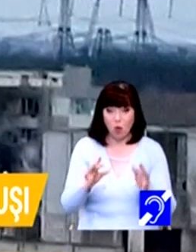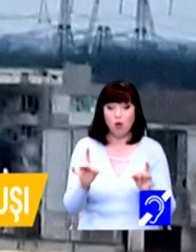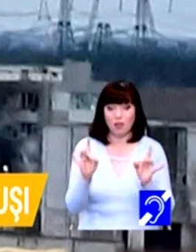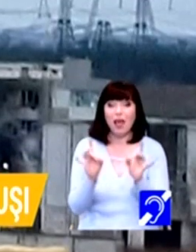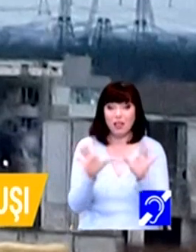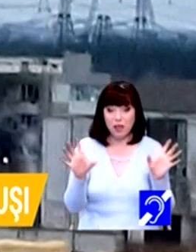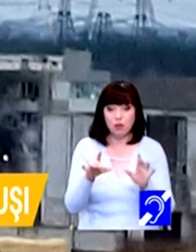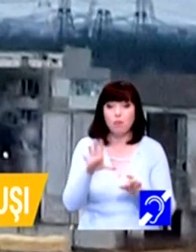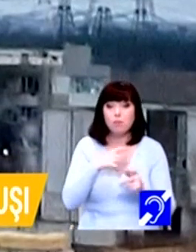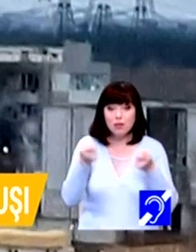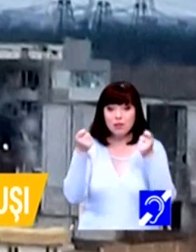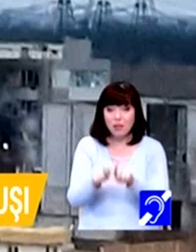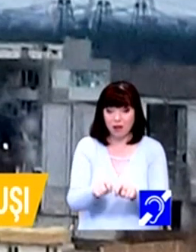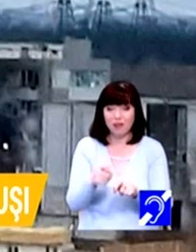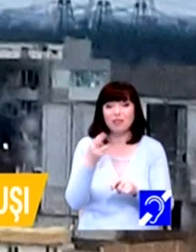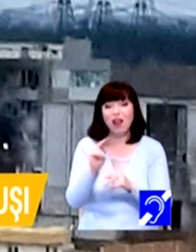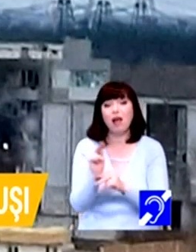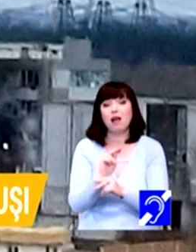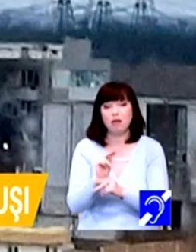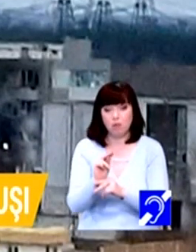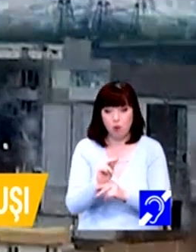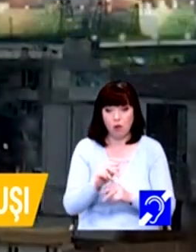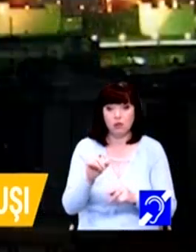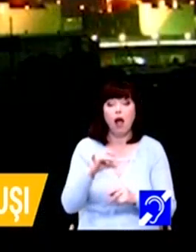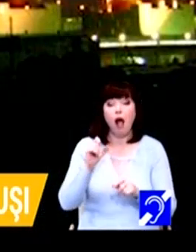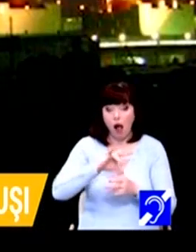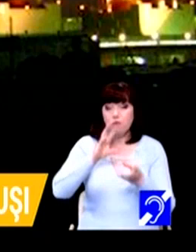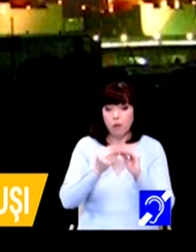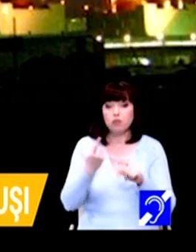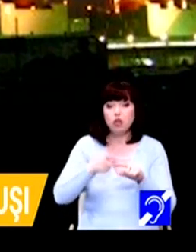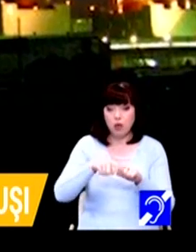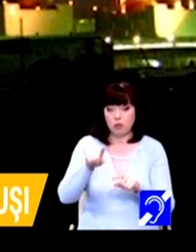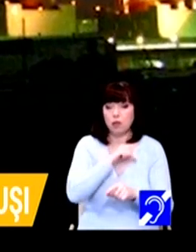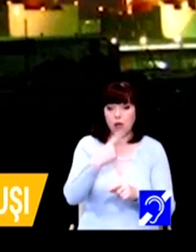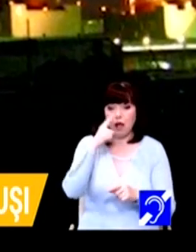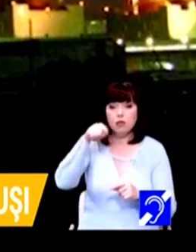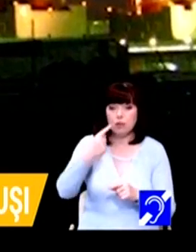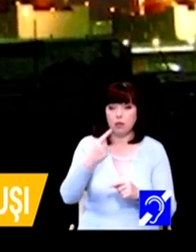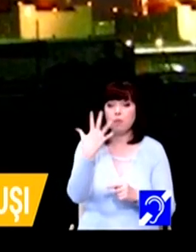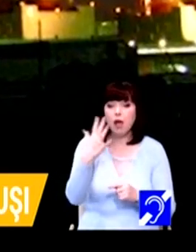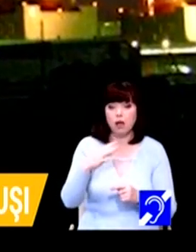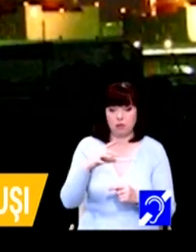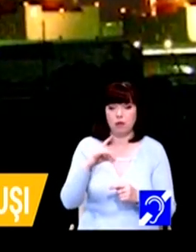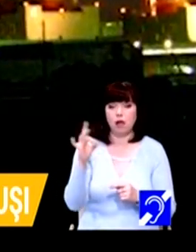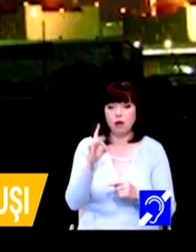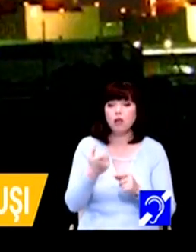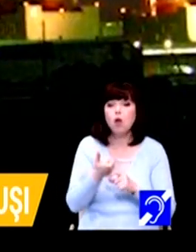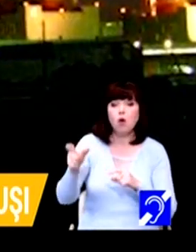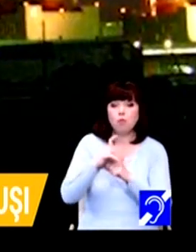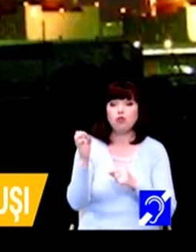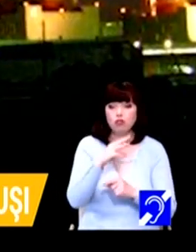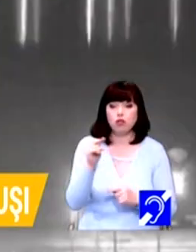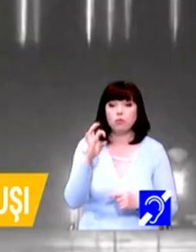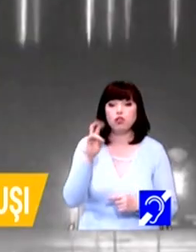al centralei era închis pentru reparații. Centrala nucleară din Zaporojie este de 1,5 ori mai mare decât cea din Cernobâl, iar